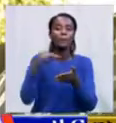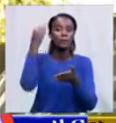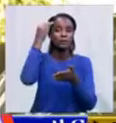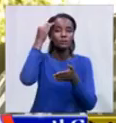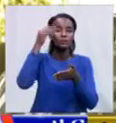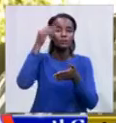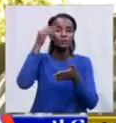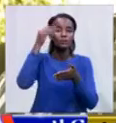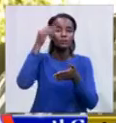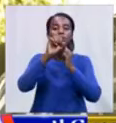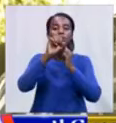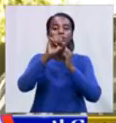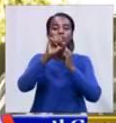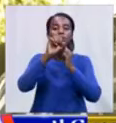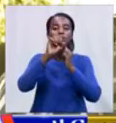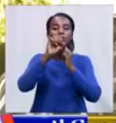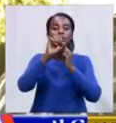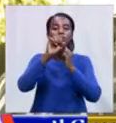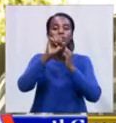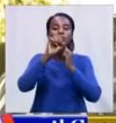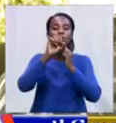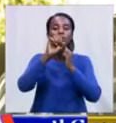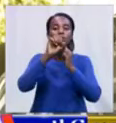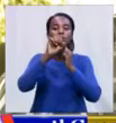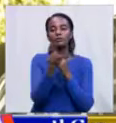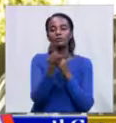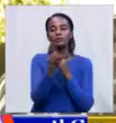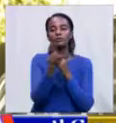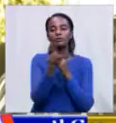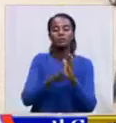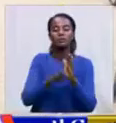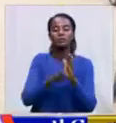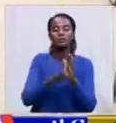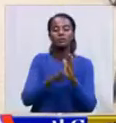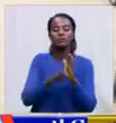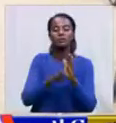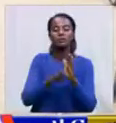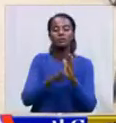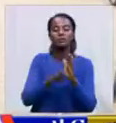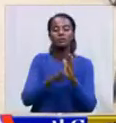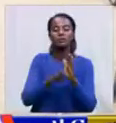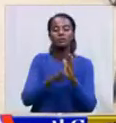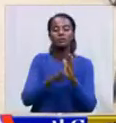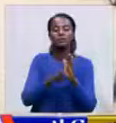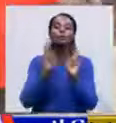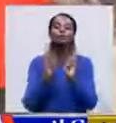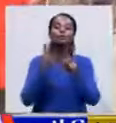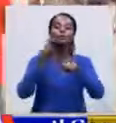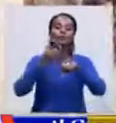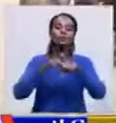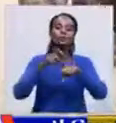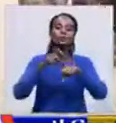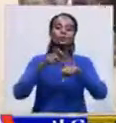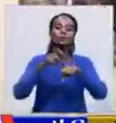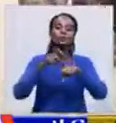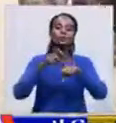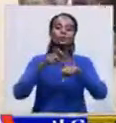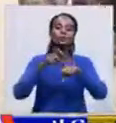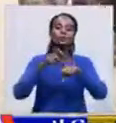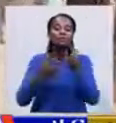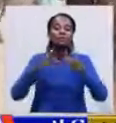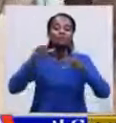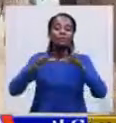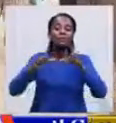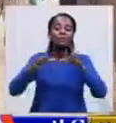በሚያወጣው ስርዓት መሰረት የነሱ ቅነሳ ይታያል ማለት ነው። መንግስት ያወጣው የአስቸኳይ ጊዜ አዋጅ የሰራተኞችን ውል